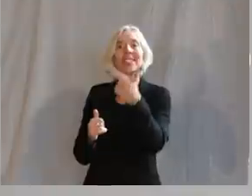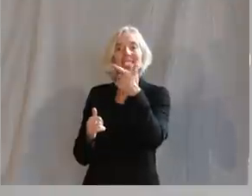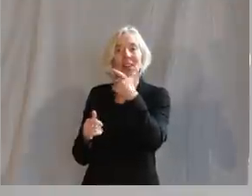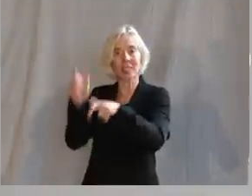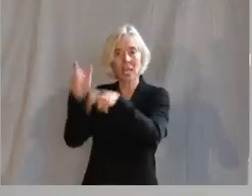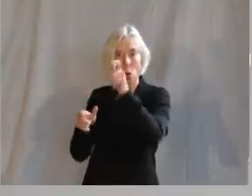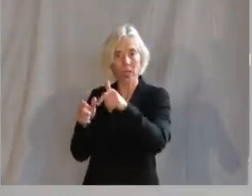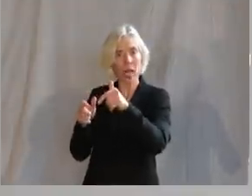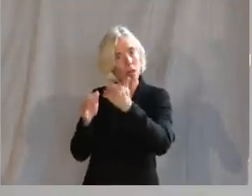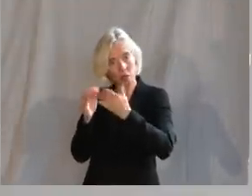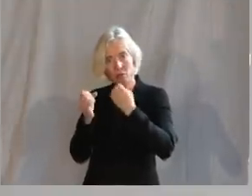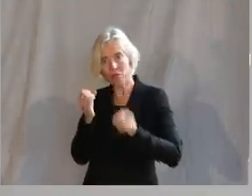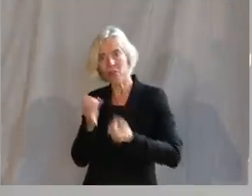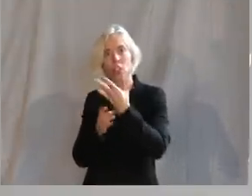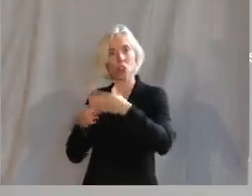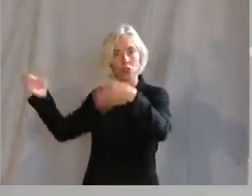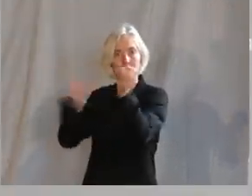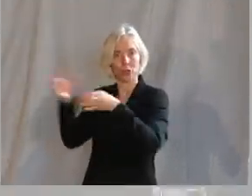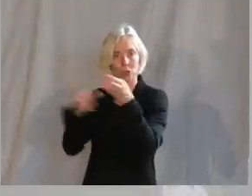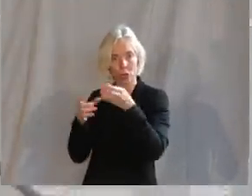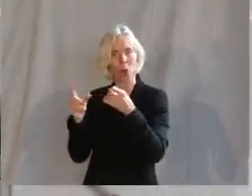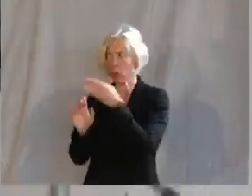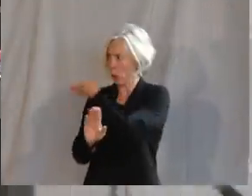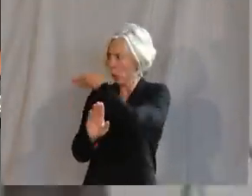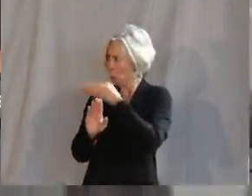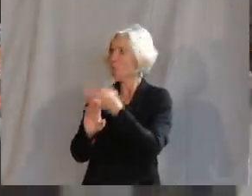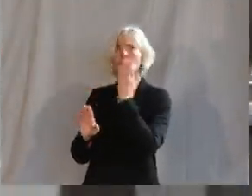wurden? Und wie viel hat man dann insgesamt jetzt?